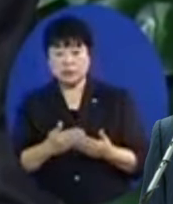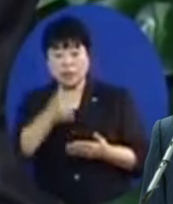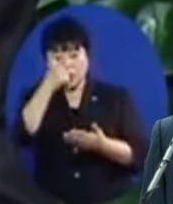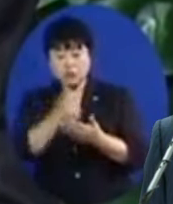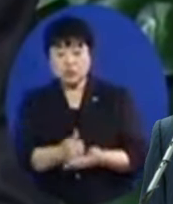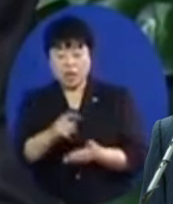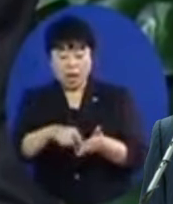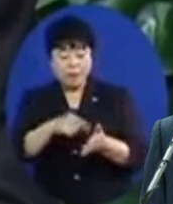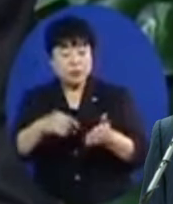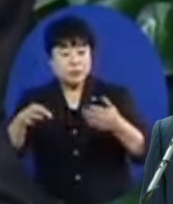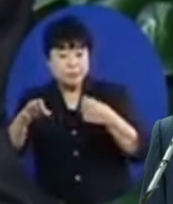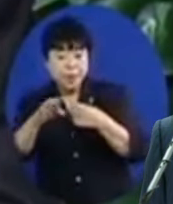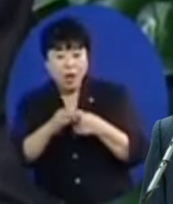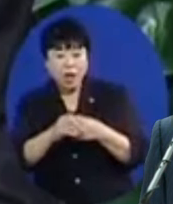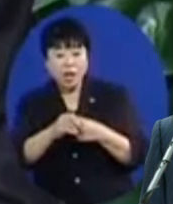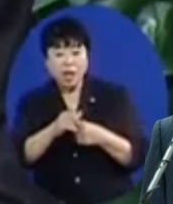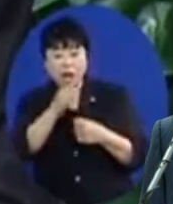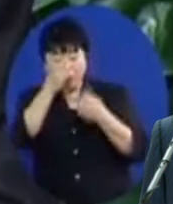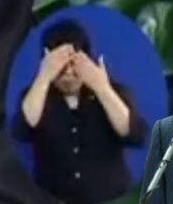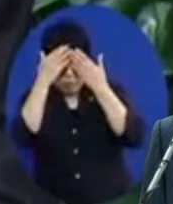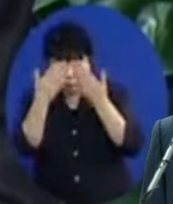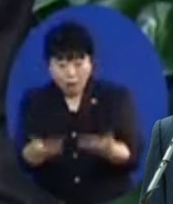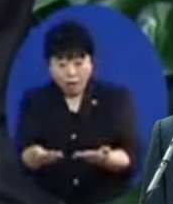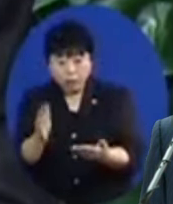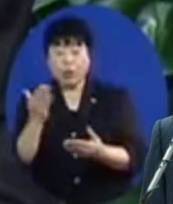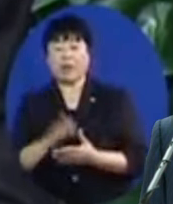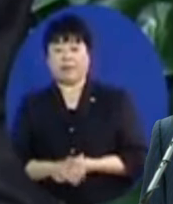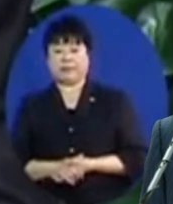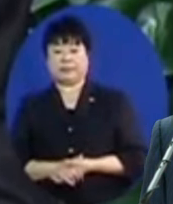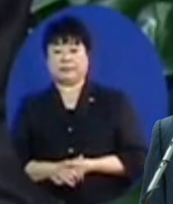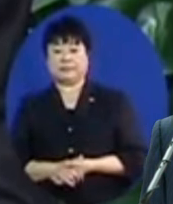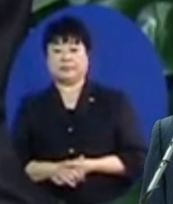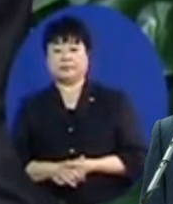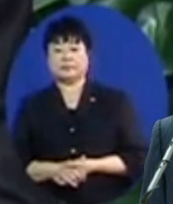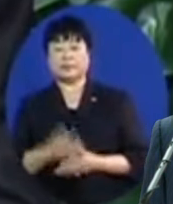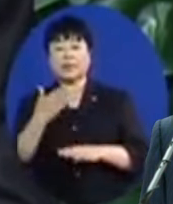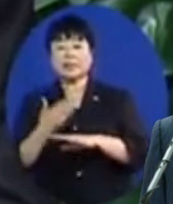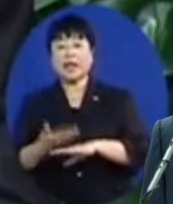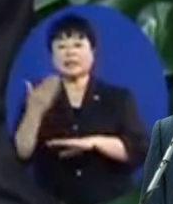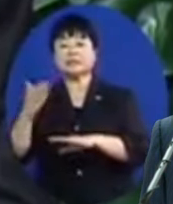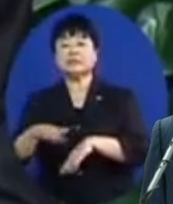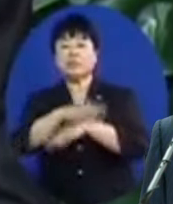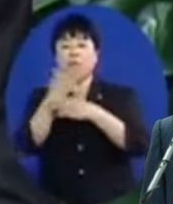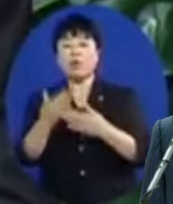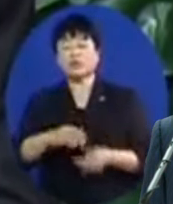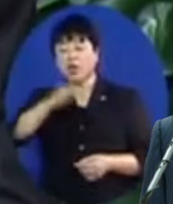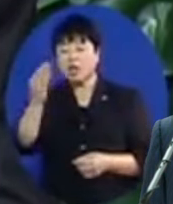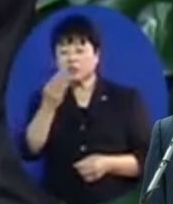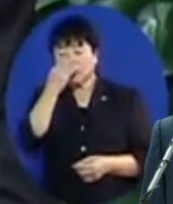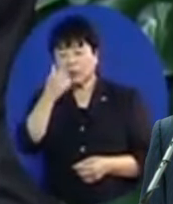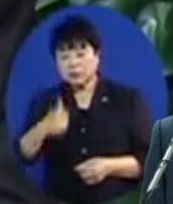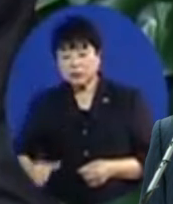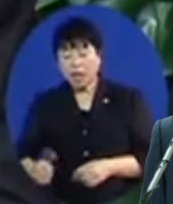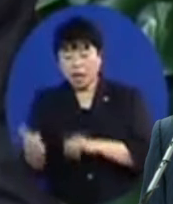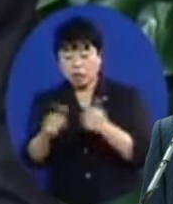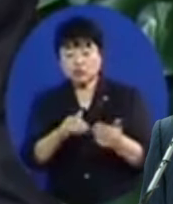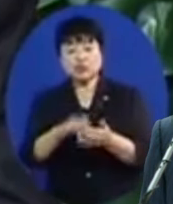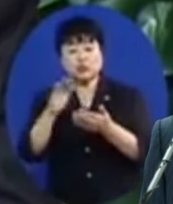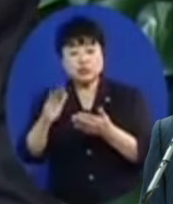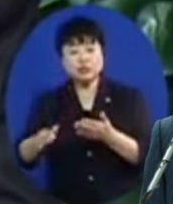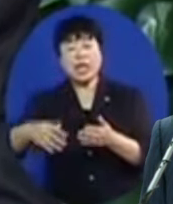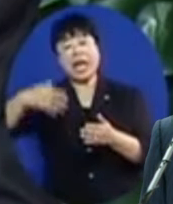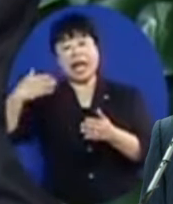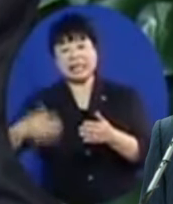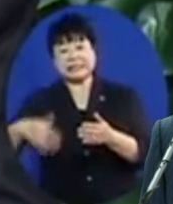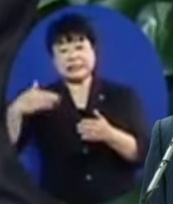죄를 갚으면 감옥에 갇혀있지 않고 나옵니다. 다른 모든 승자들은 다 죽고 난 다음에